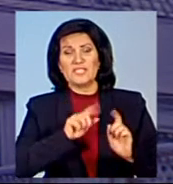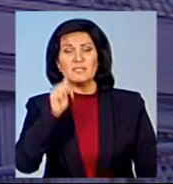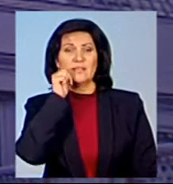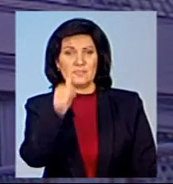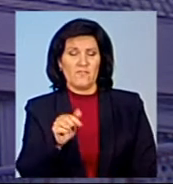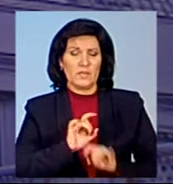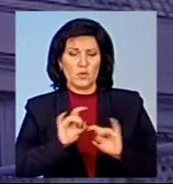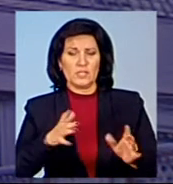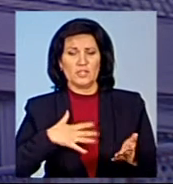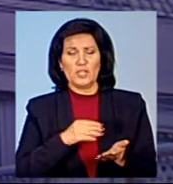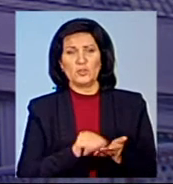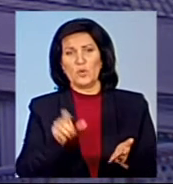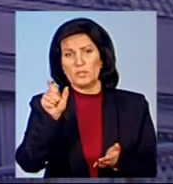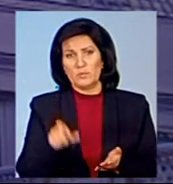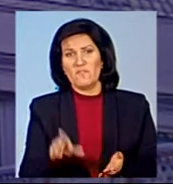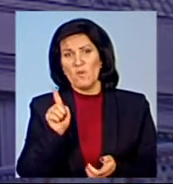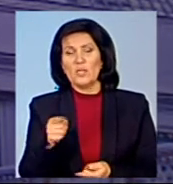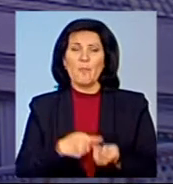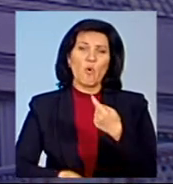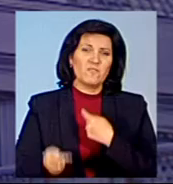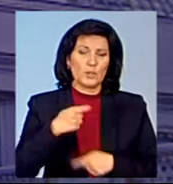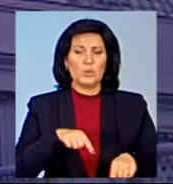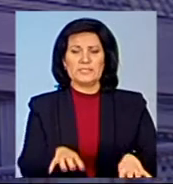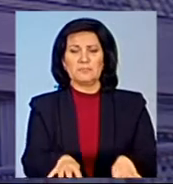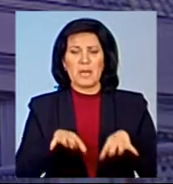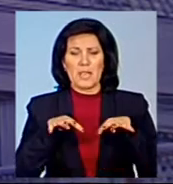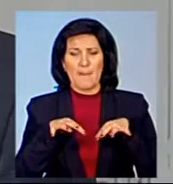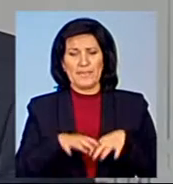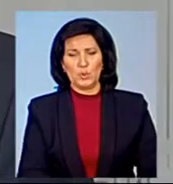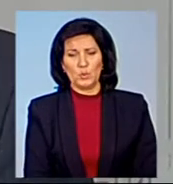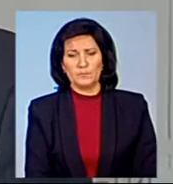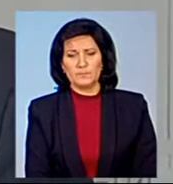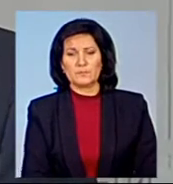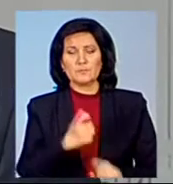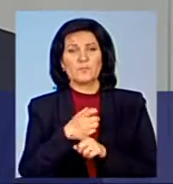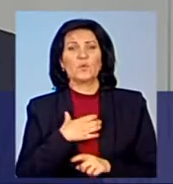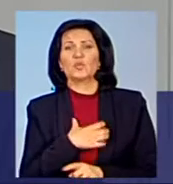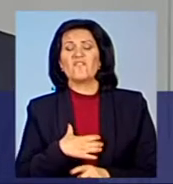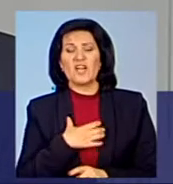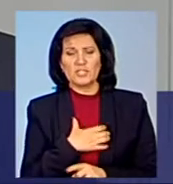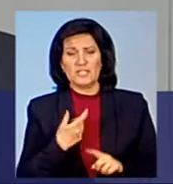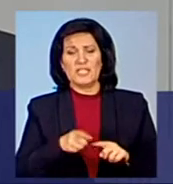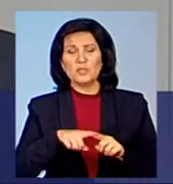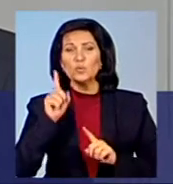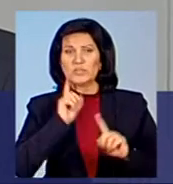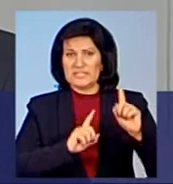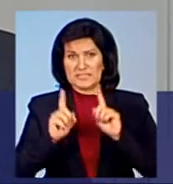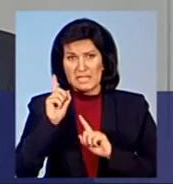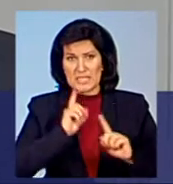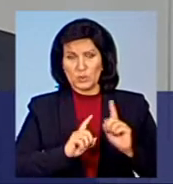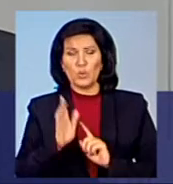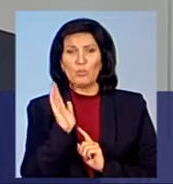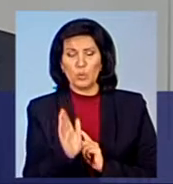завтра, розкаже Ольга Кравченко. Вона повернулася з парламенту. Дуже важливим на цю сесію